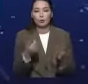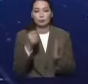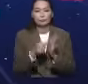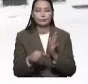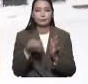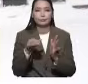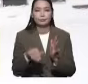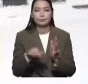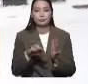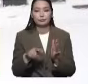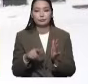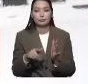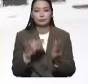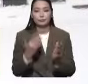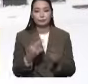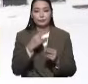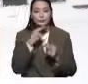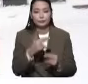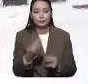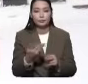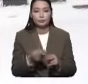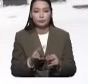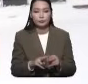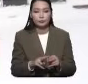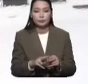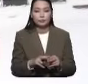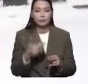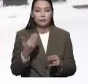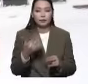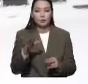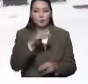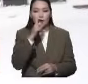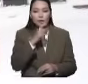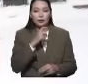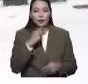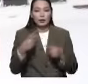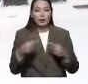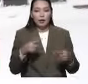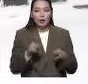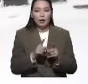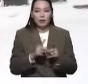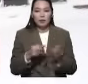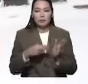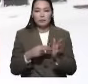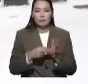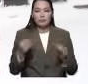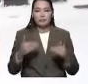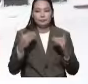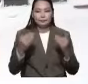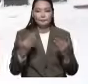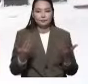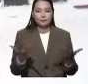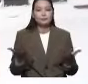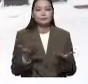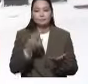теңге болады. Мазар салу бәсекесіне тосқауыл қоялар емеспіз. Күмбезді зират салып, қымбат құлпытас орнату сәнге